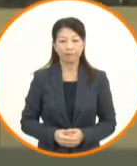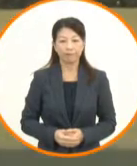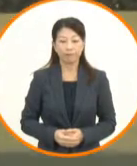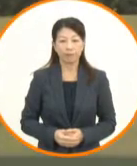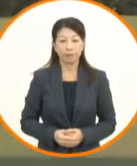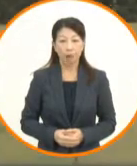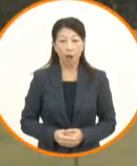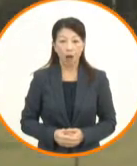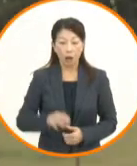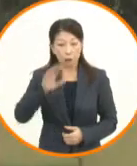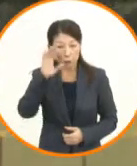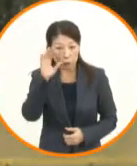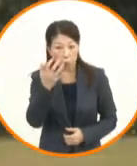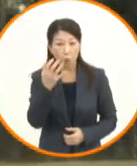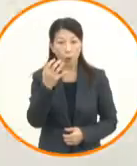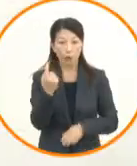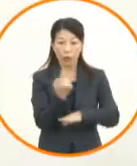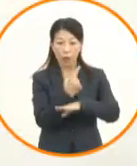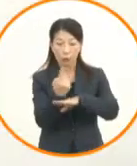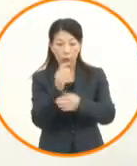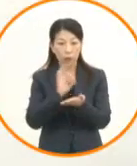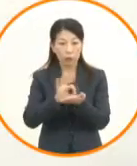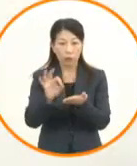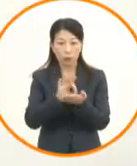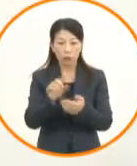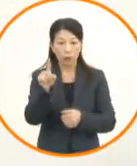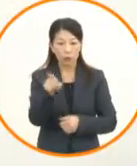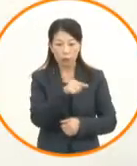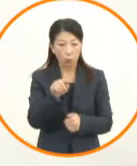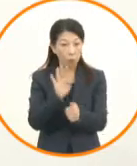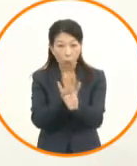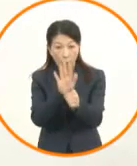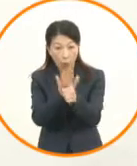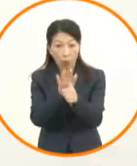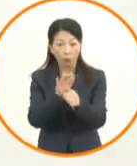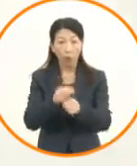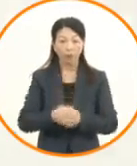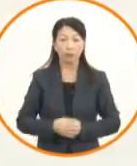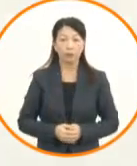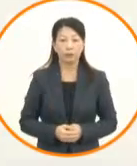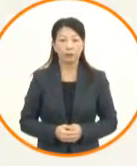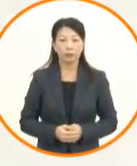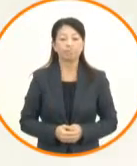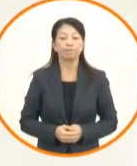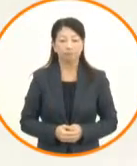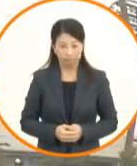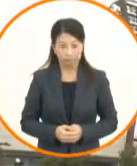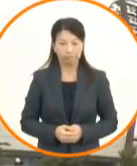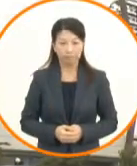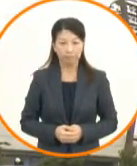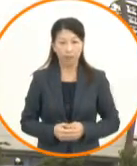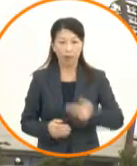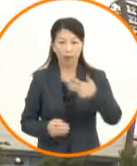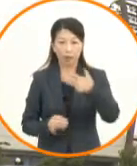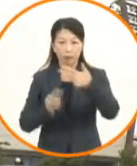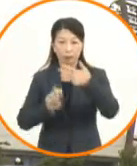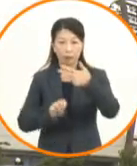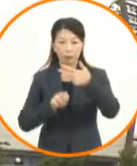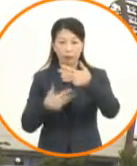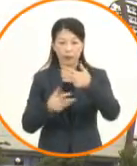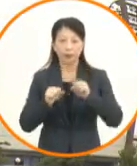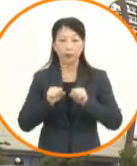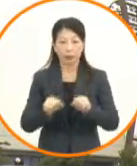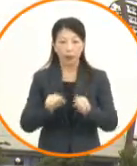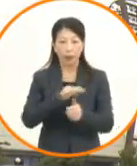え、すごい、ヘリコプターを使った人命救助？ そう、8月28日に行